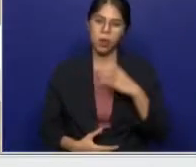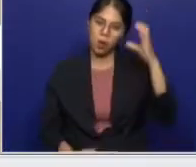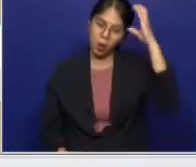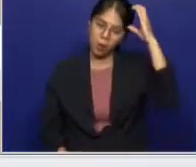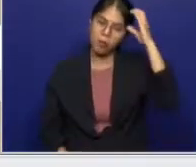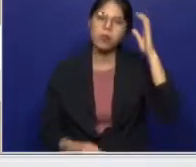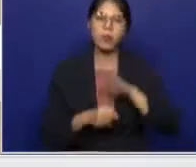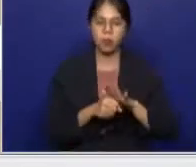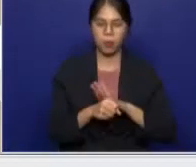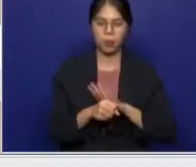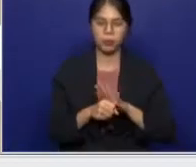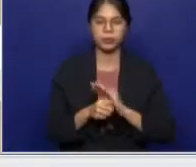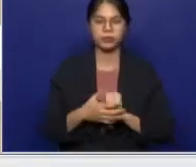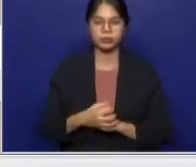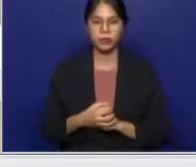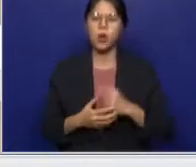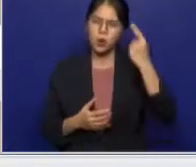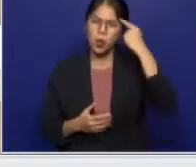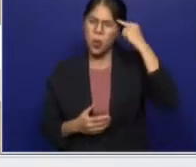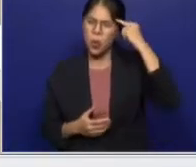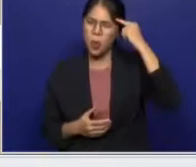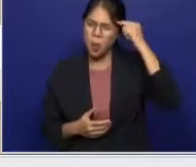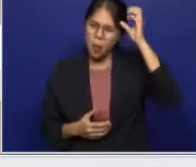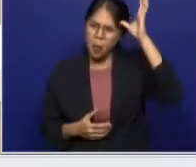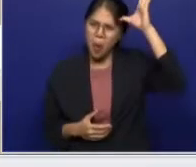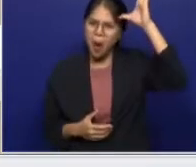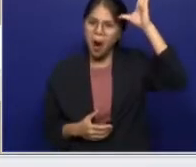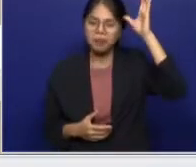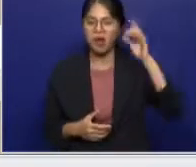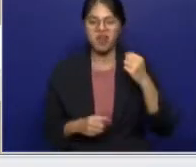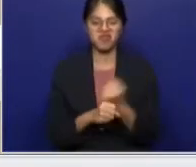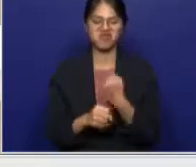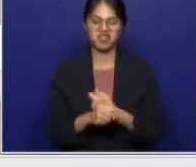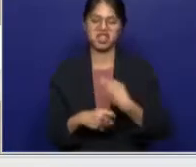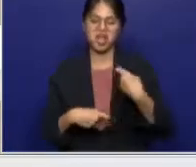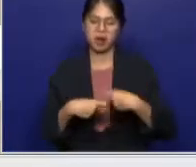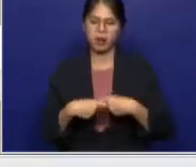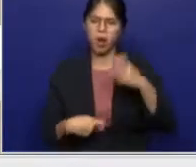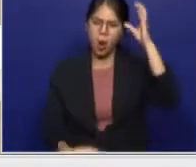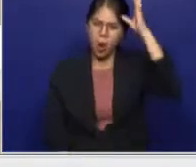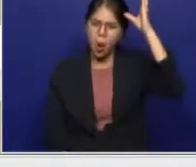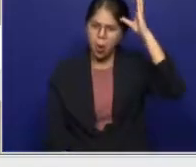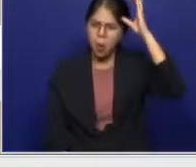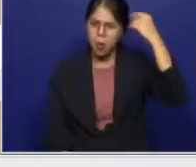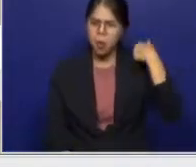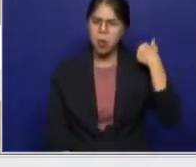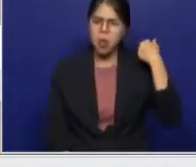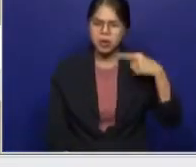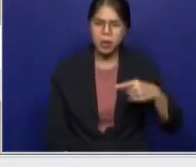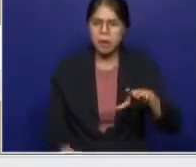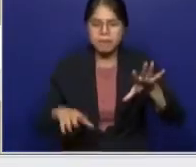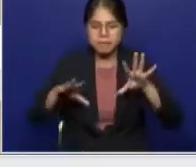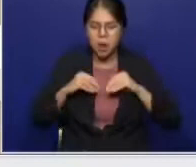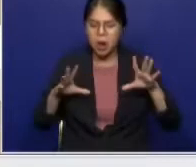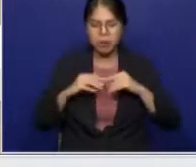าณพอประมาณรู้เยอะเกินไปก็ฝึกยากคำว่ารู้เยอะเกินไปแล้วไม่ยอมรับความคิดเห็นผู้อื่นสังค